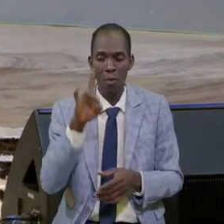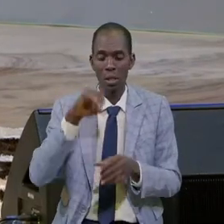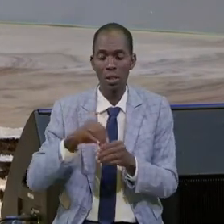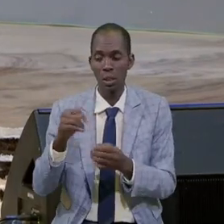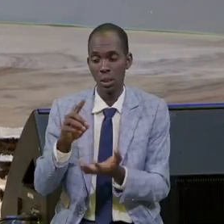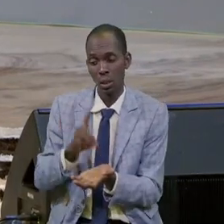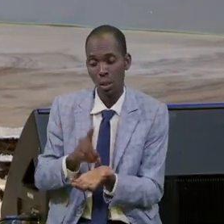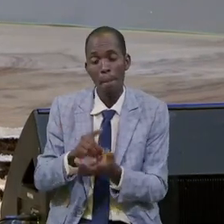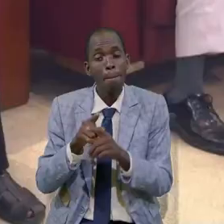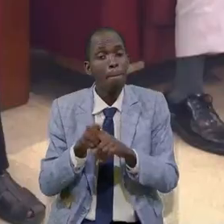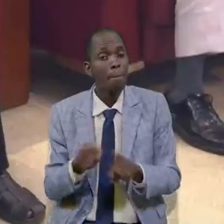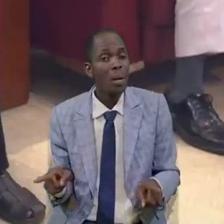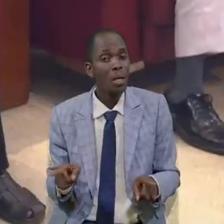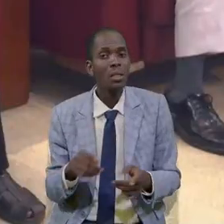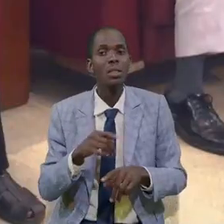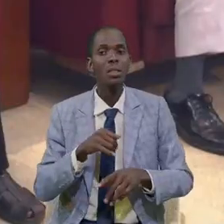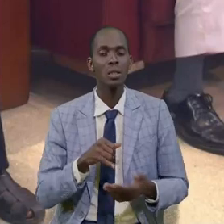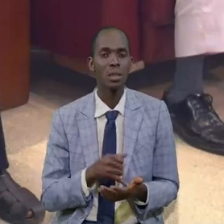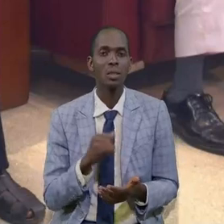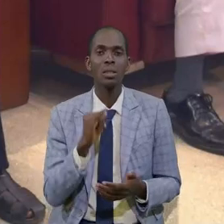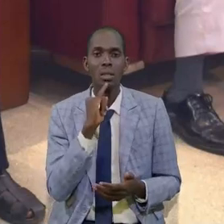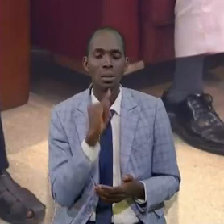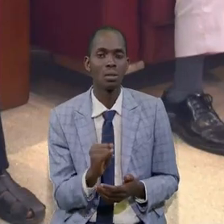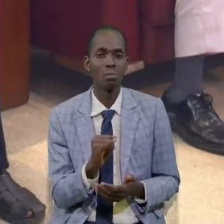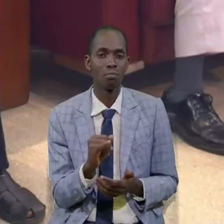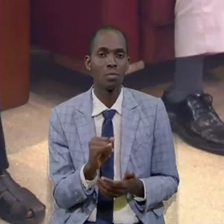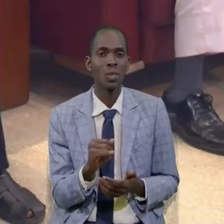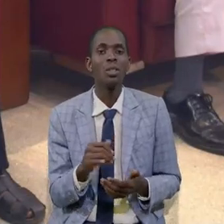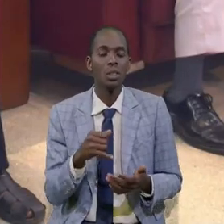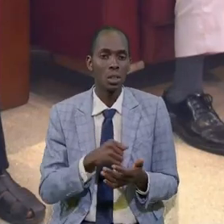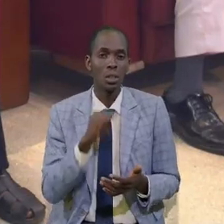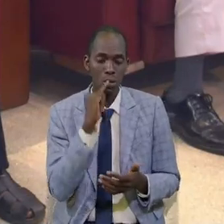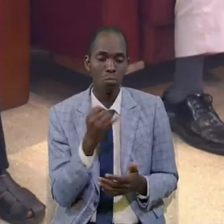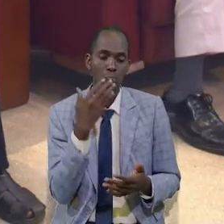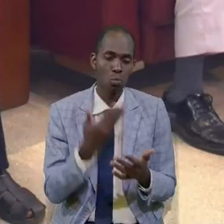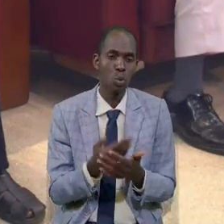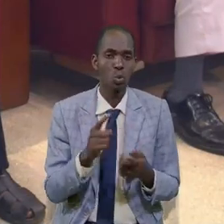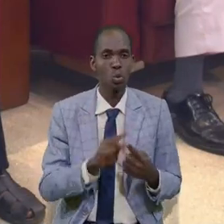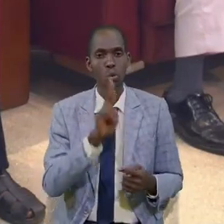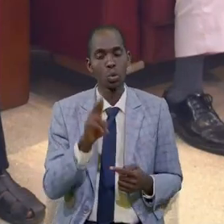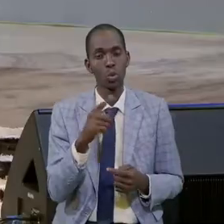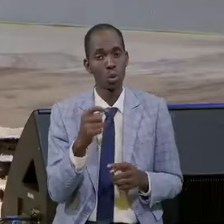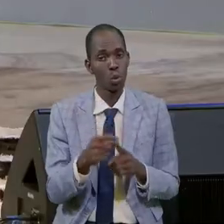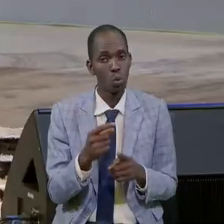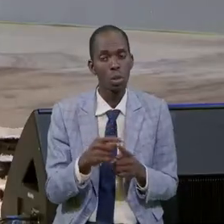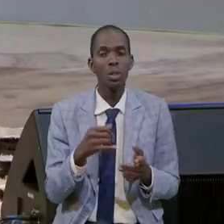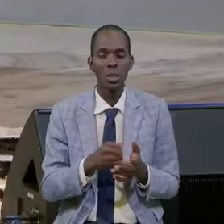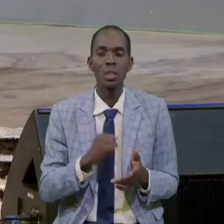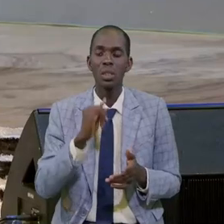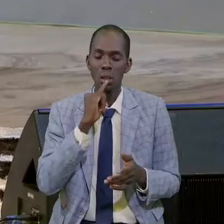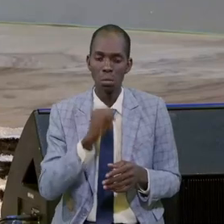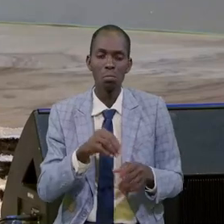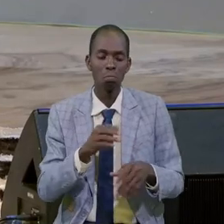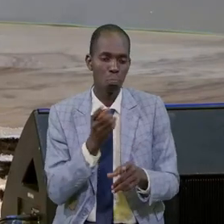qu'il faut. Mais si, c'est approprié d'utiliser le mot, c'est acceptable d'employer un mot. Oui, c'est